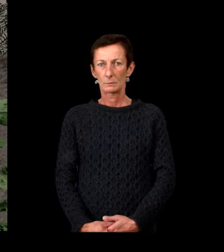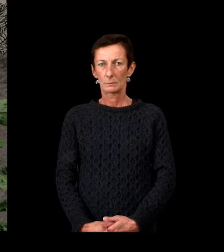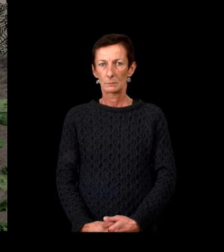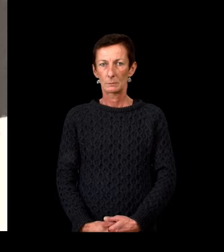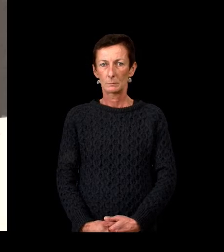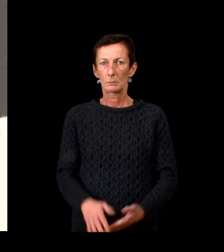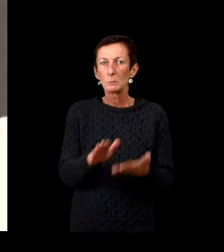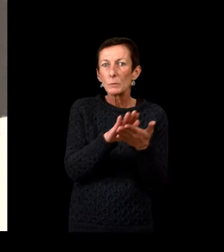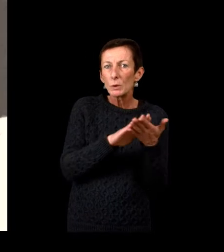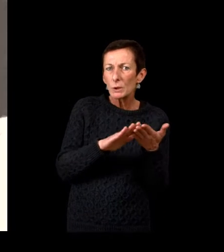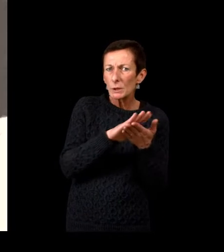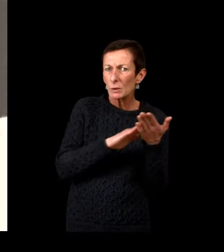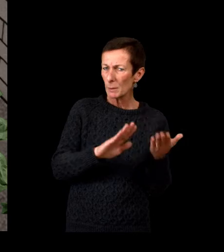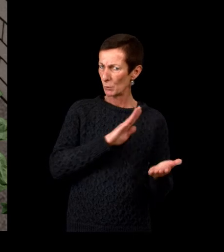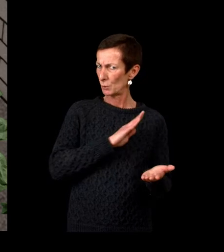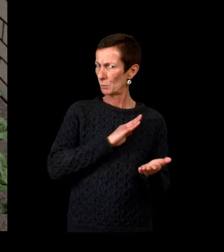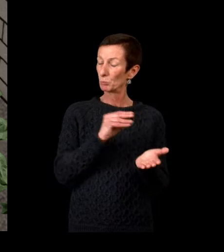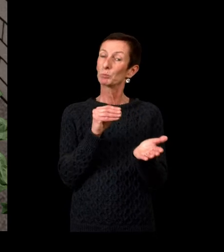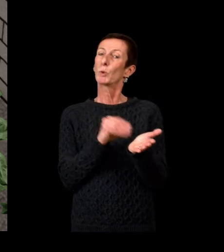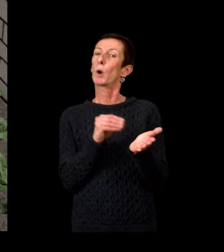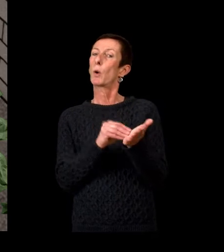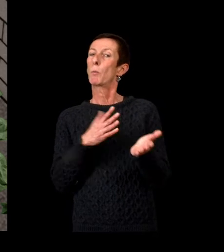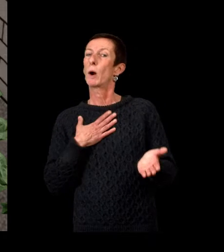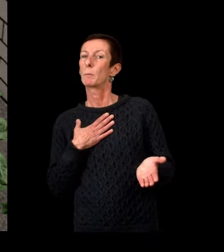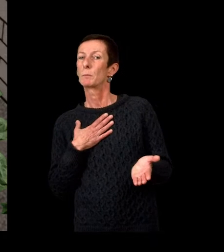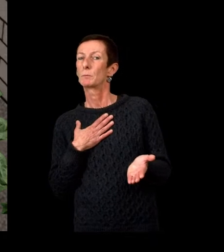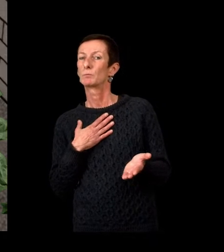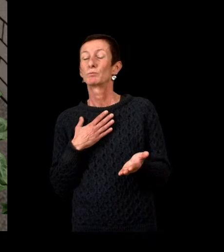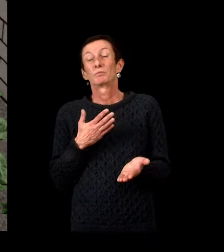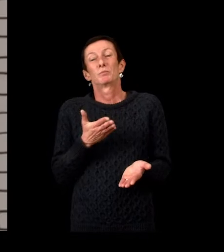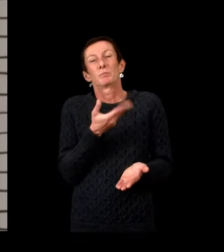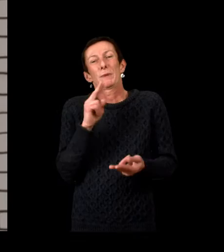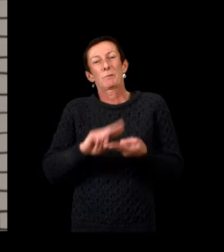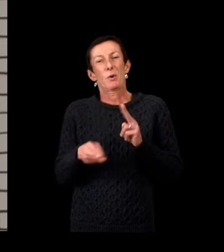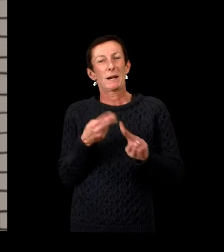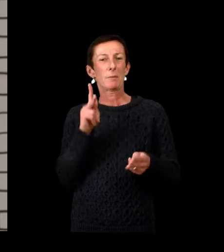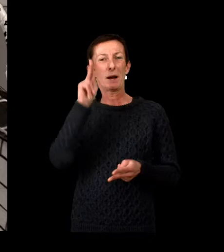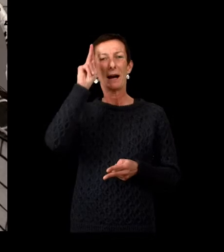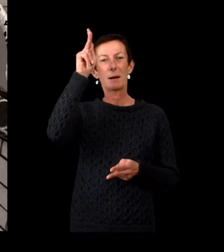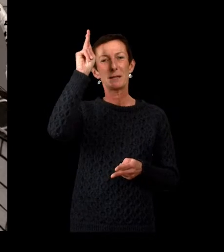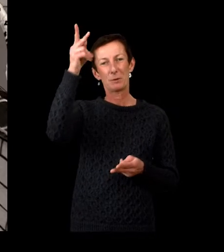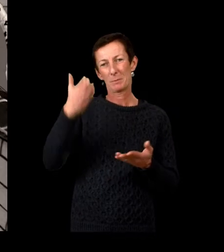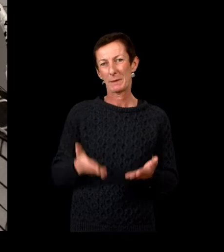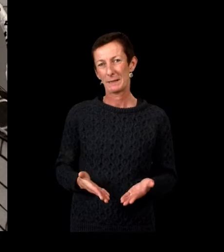Désolé, monsieur, c'est encore moi. Pas de problème, j'ai l'habitude maintenant. Bonjour.